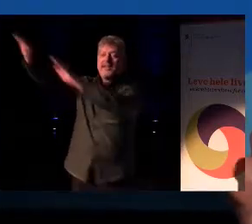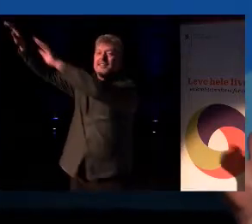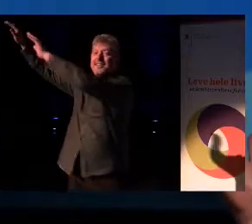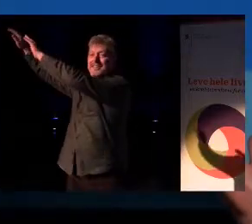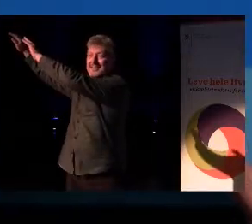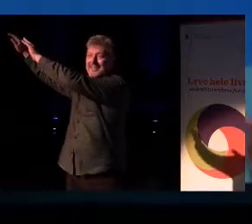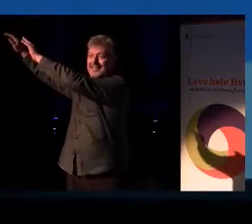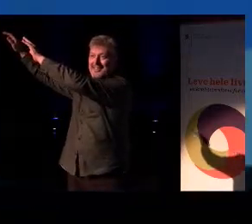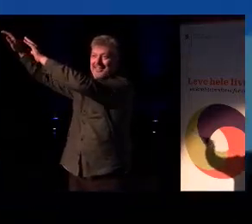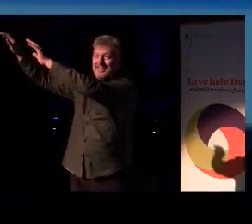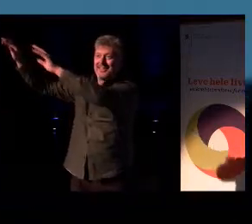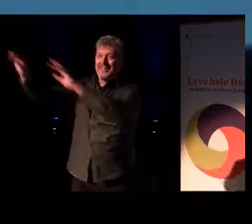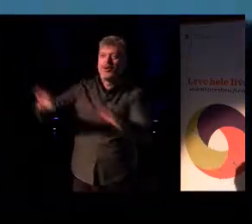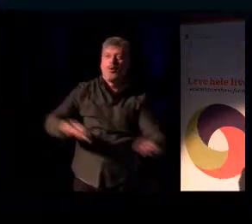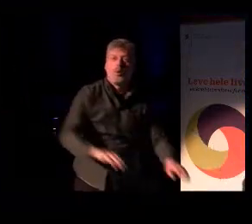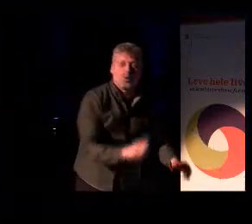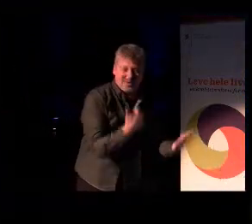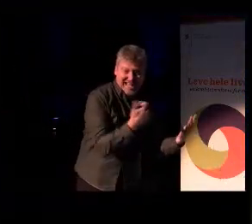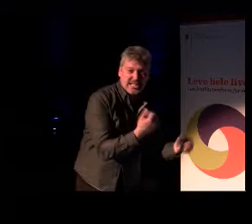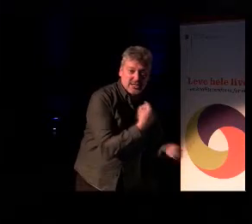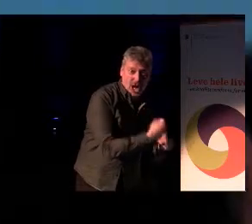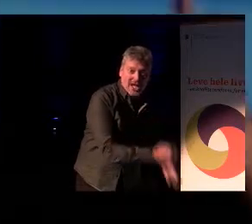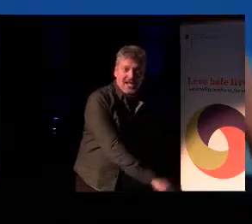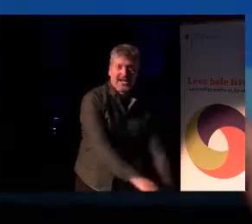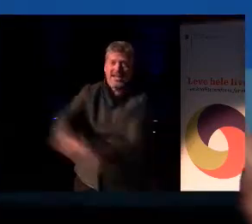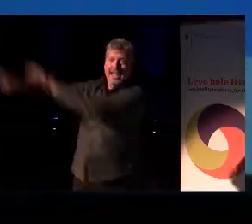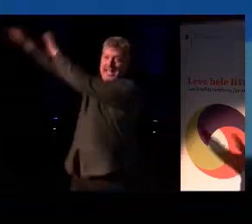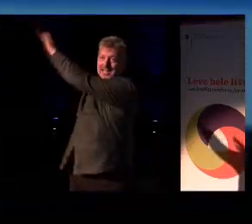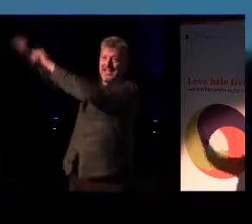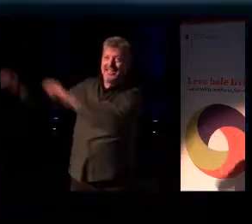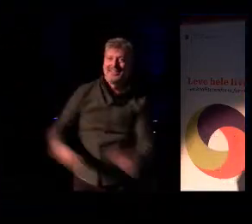nå kan vi da, så kjører vi 6 kjappe nå. Og kom igjen. Ja!